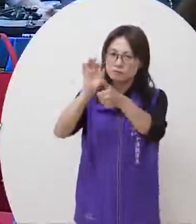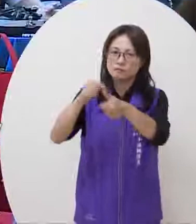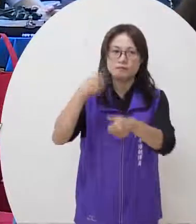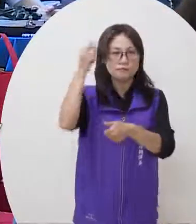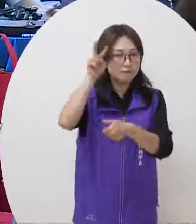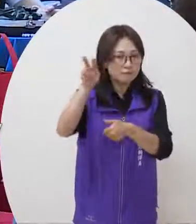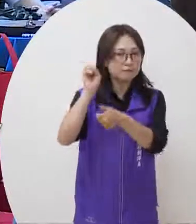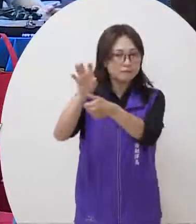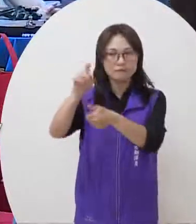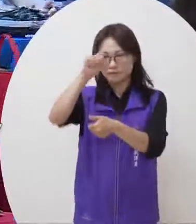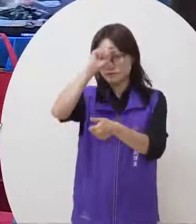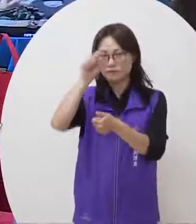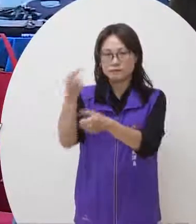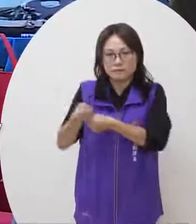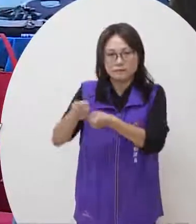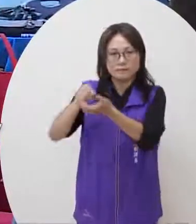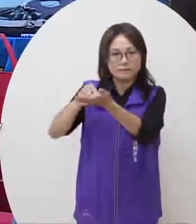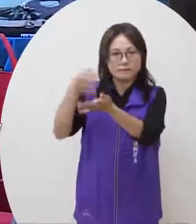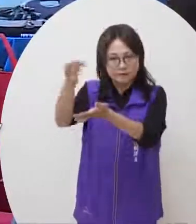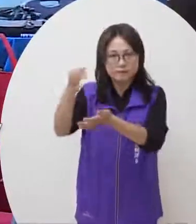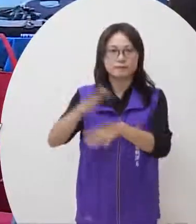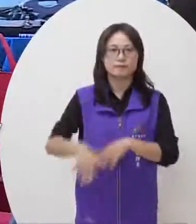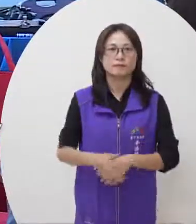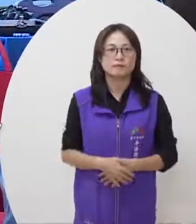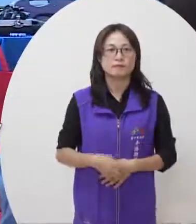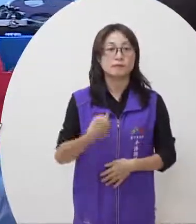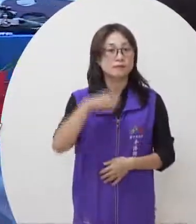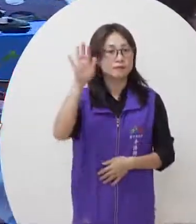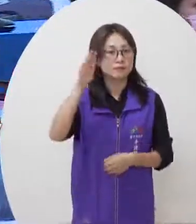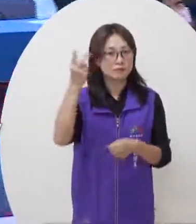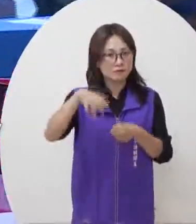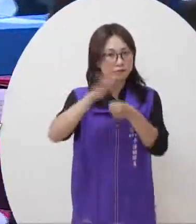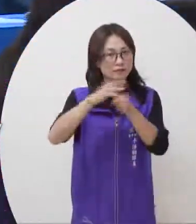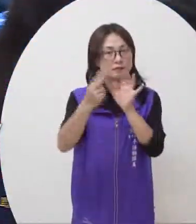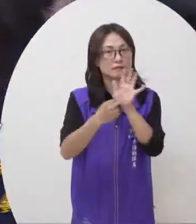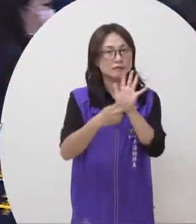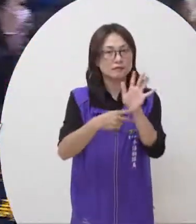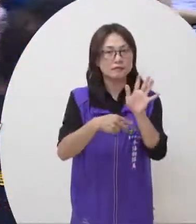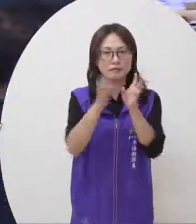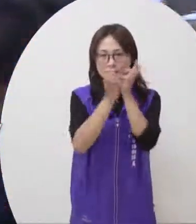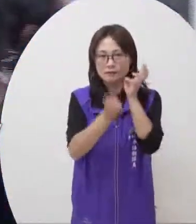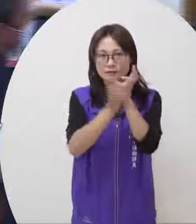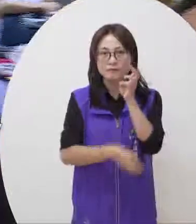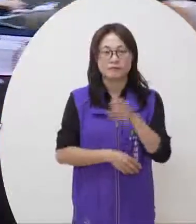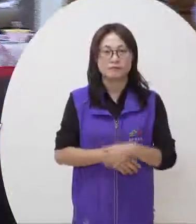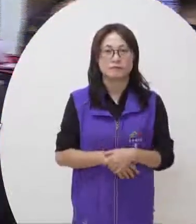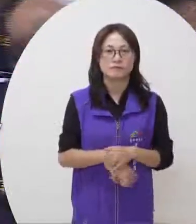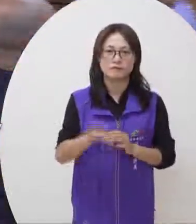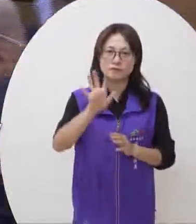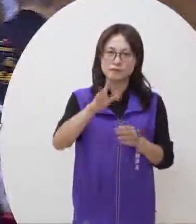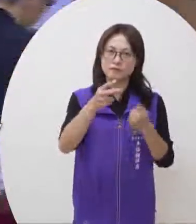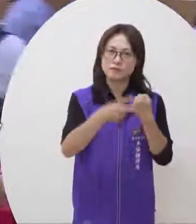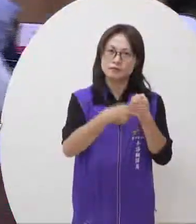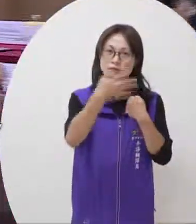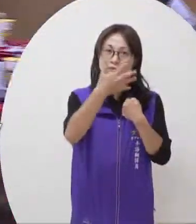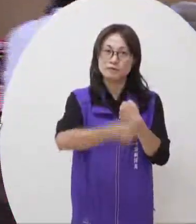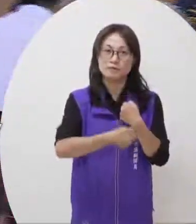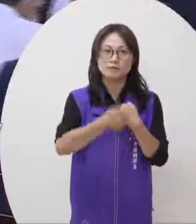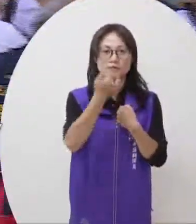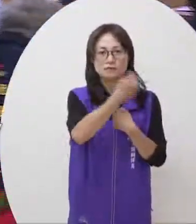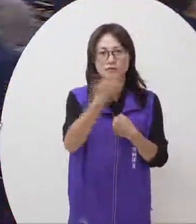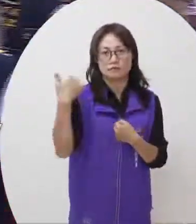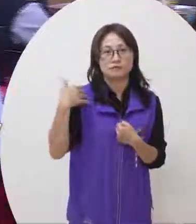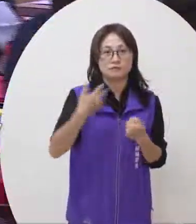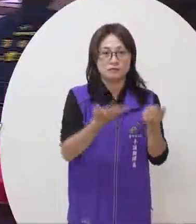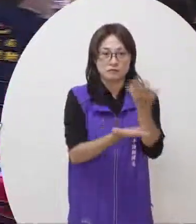报告。 这部分话我再补充细一点哈，就是如果个别里长，那有的是大楼已经协调 OK， 因